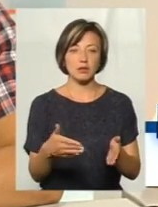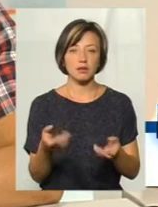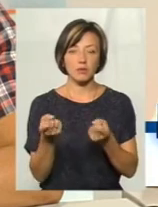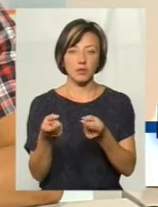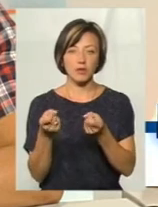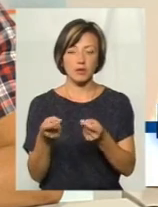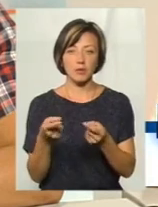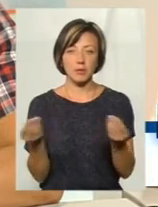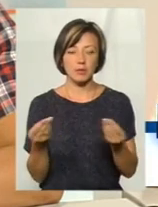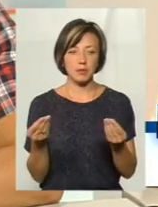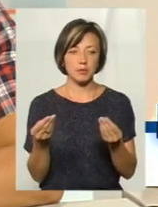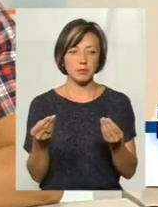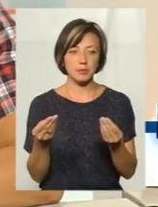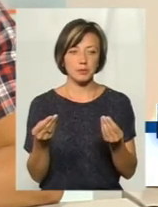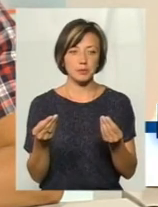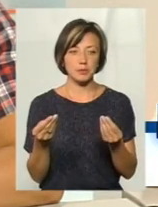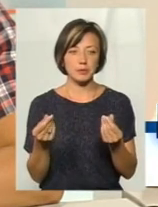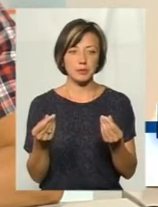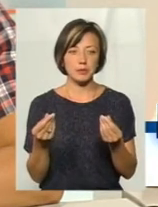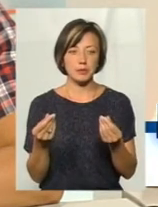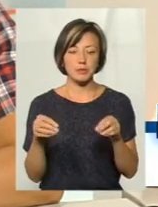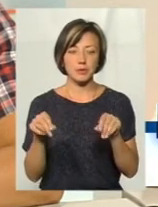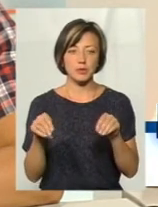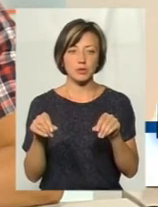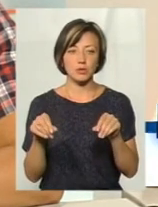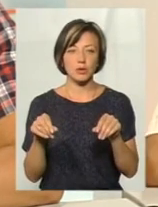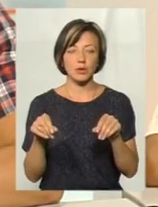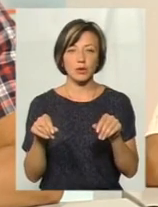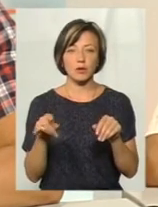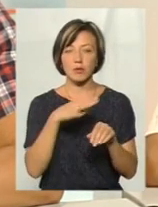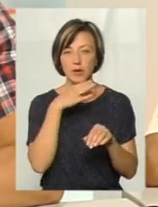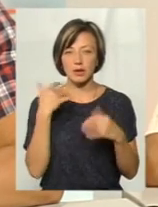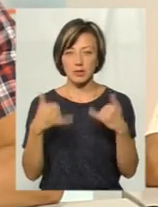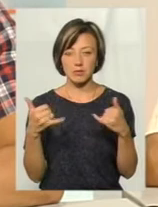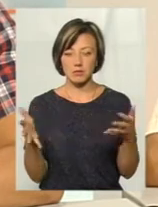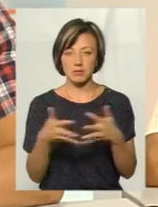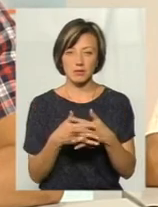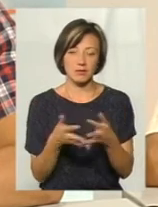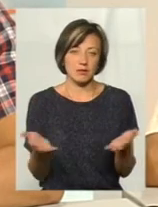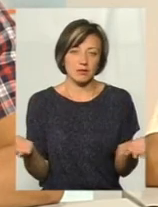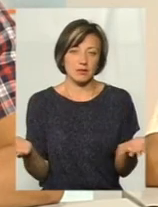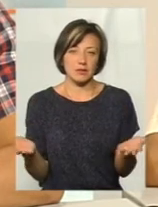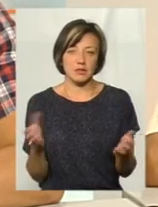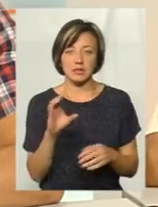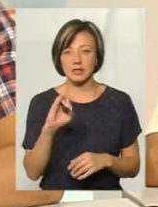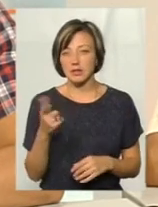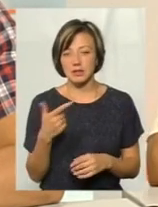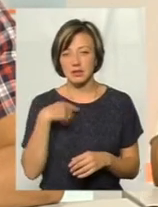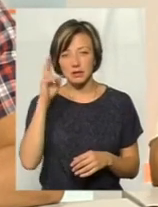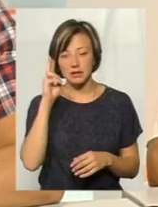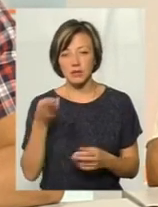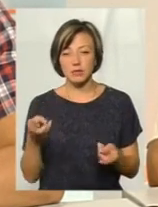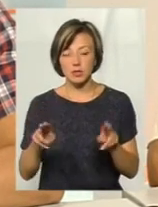оці пісок, але з якимось матеріалом там хімічним. Може, то теж добрива, може, то сіль просто. Значить, і воно